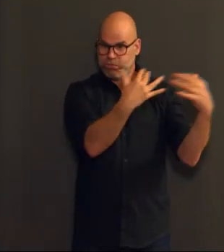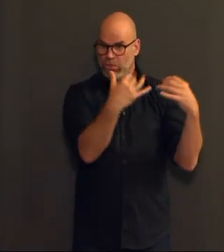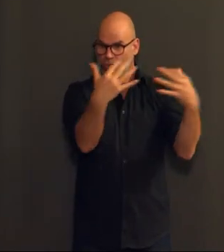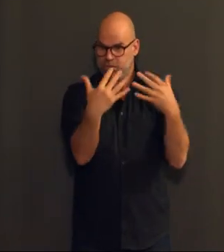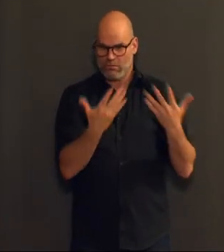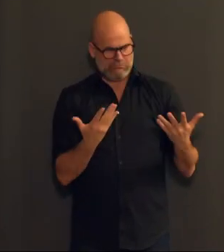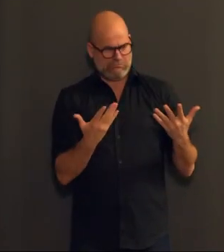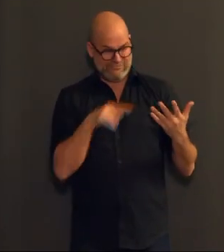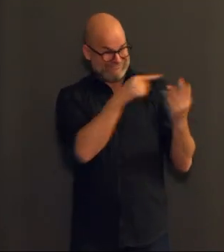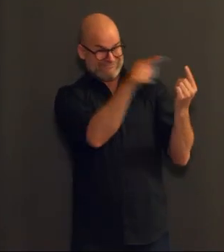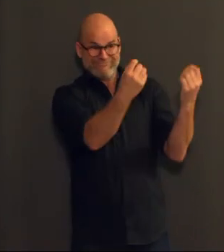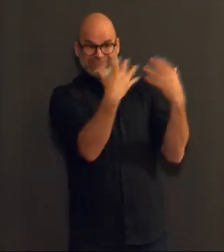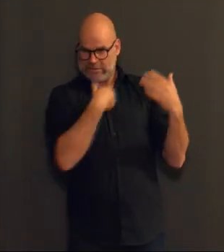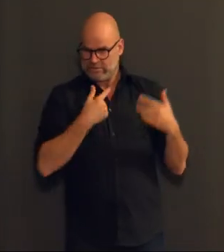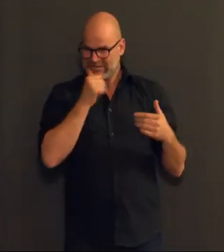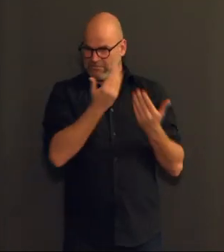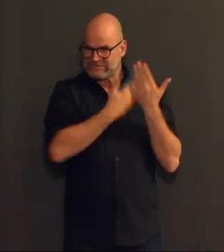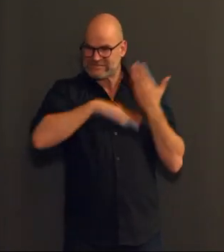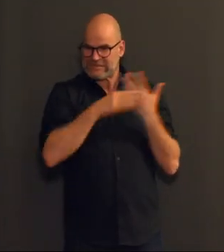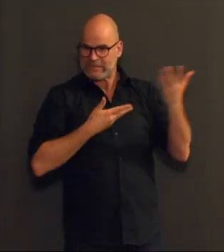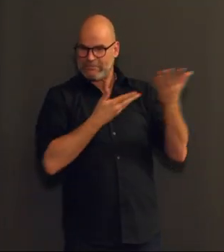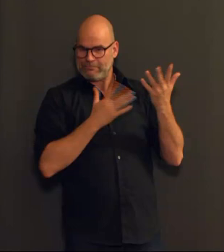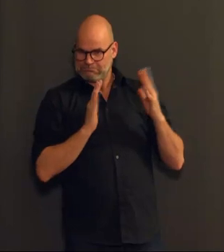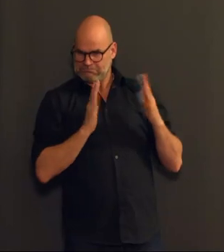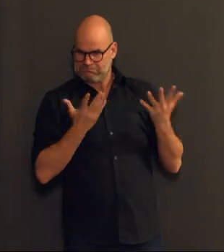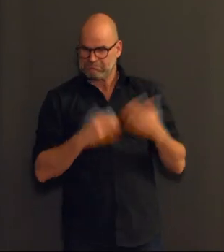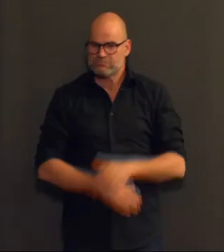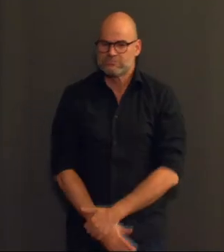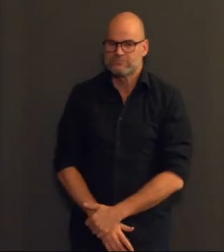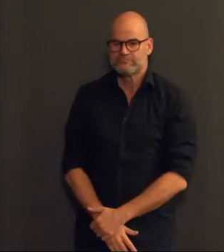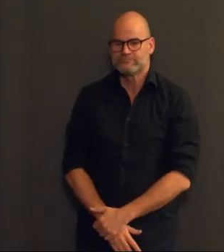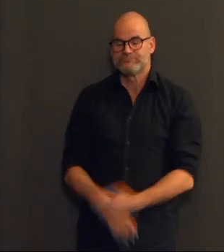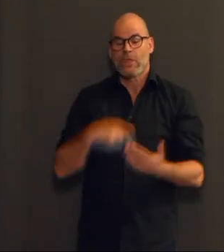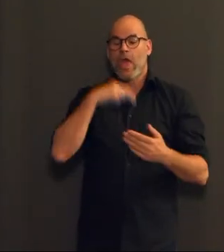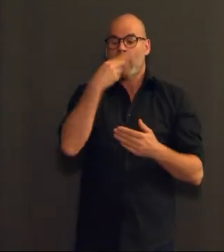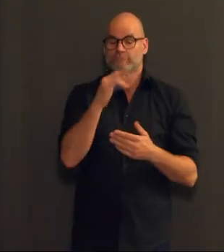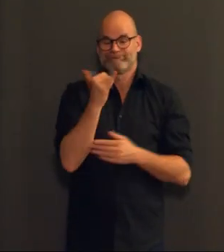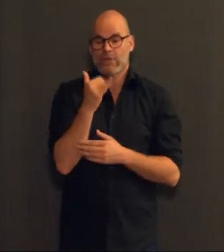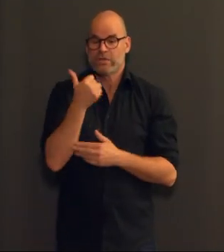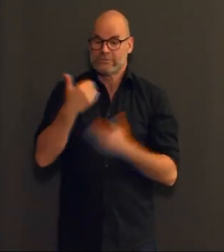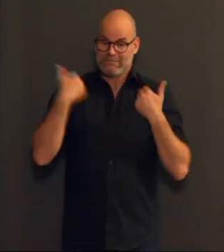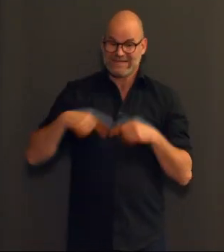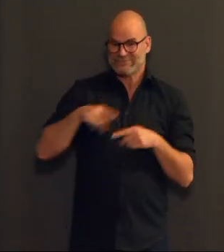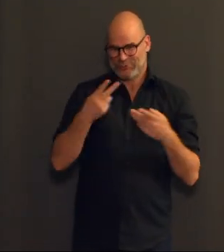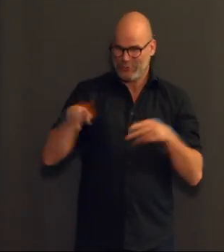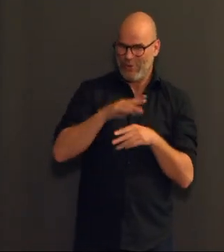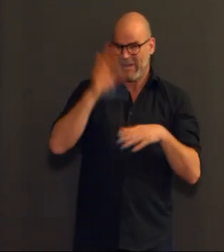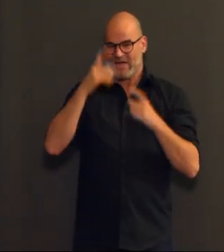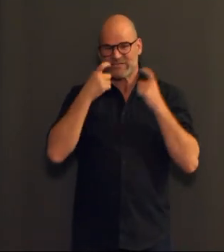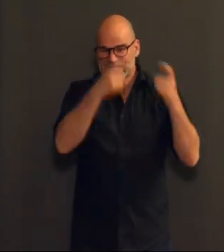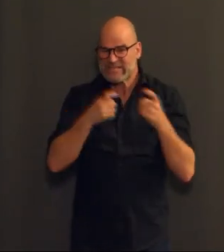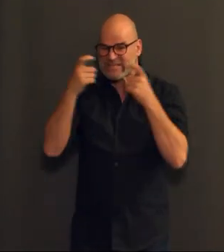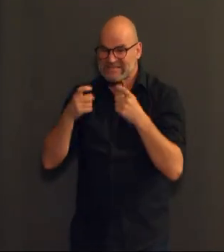Maar het is zo dat wanneer mensen meer gaan reizen, dat dat inderdaad een verhoogd risico betekent op de introductie